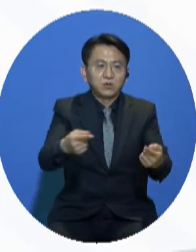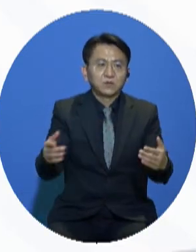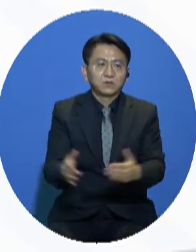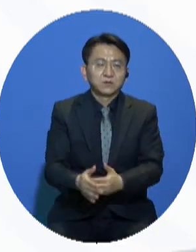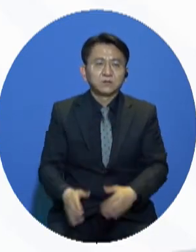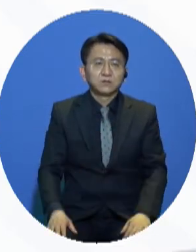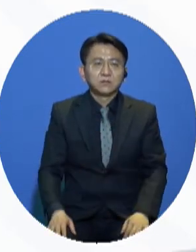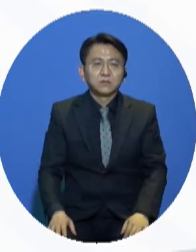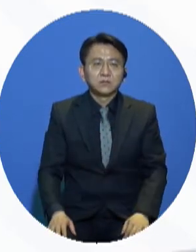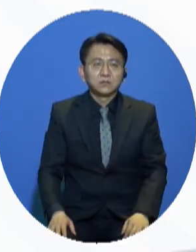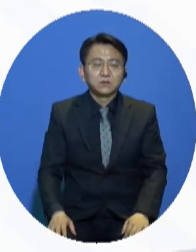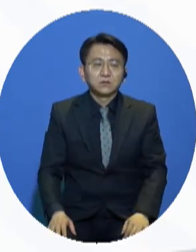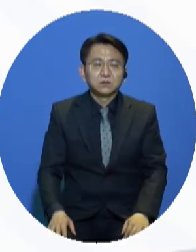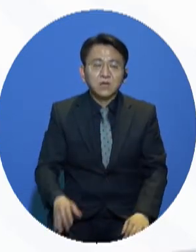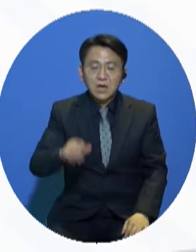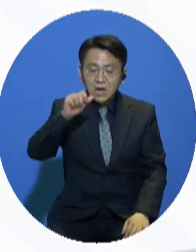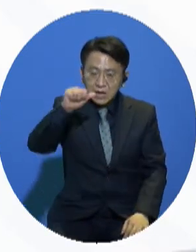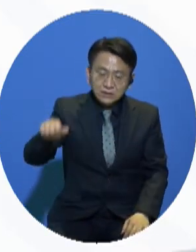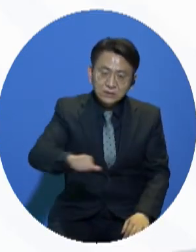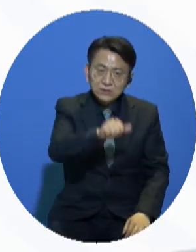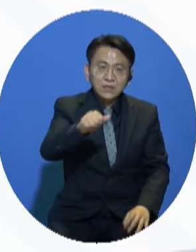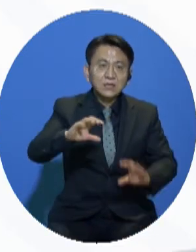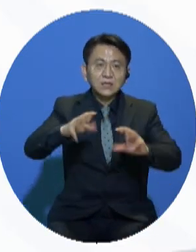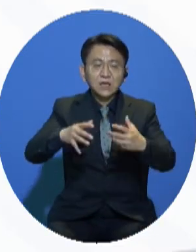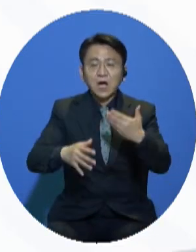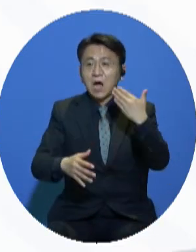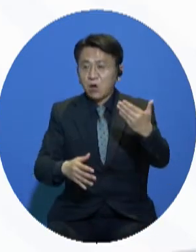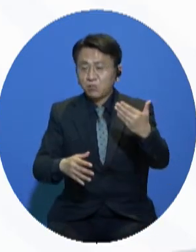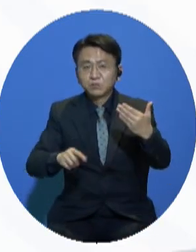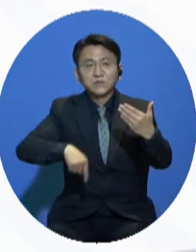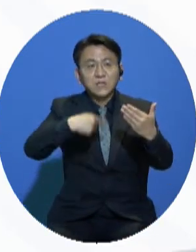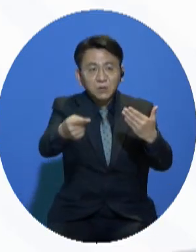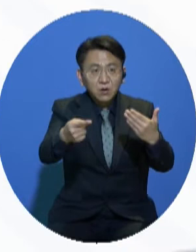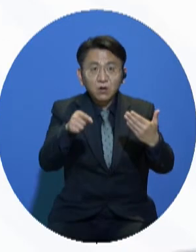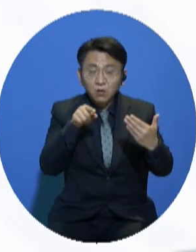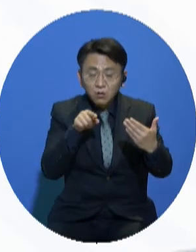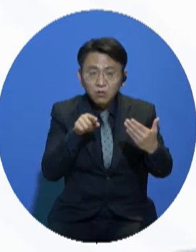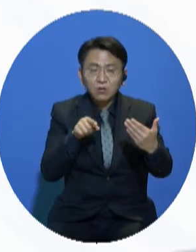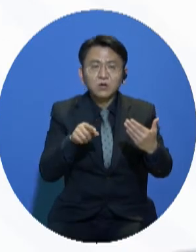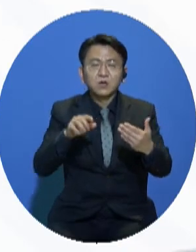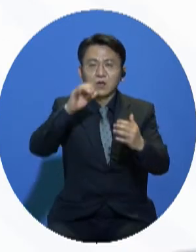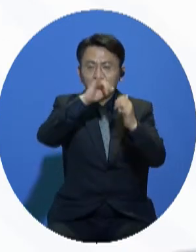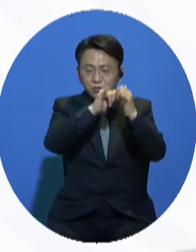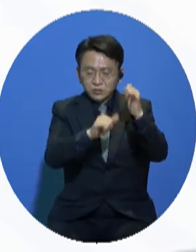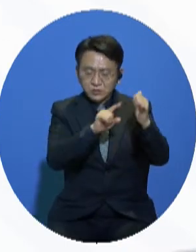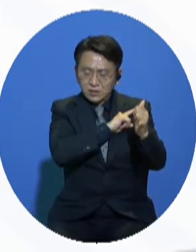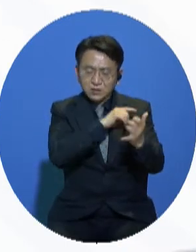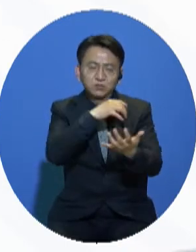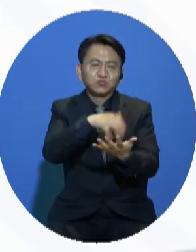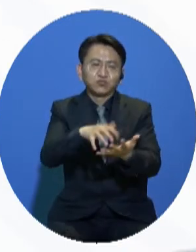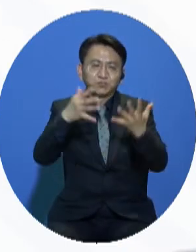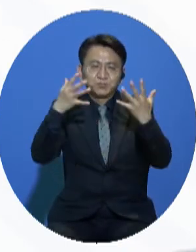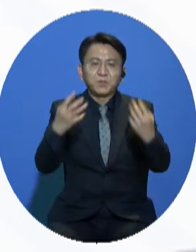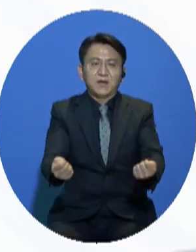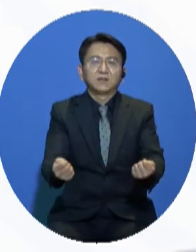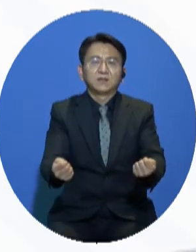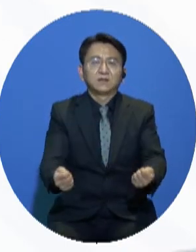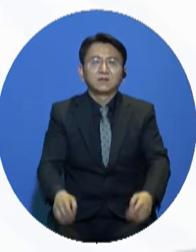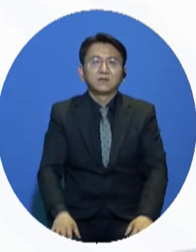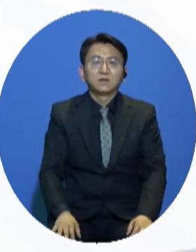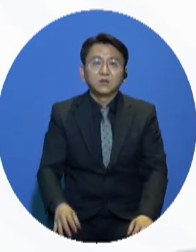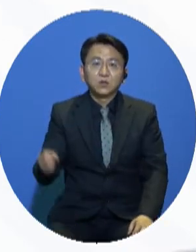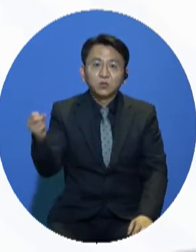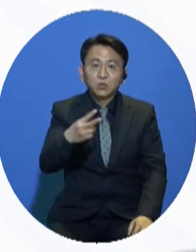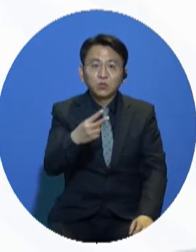했습니다. 그래서 아시아 국가 9개가 참여한 것은 역사상 가장 많은